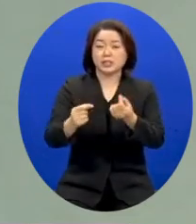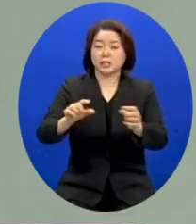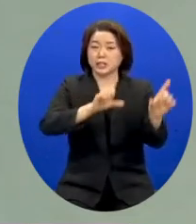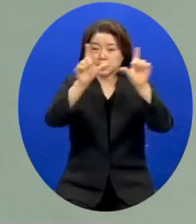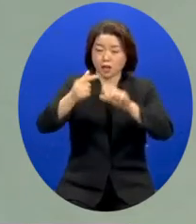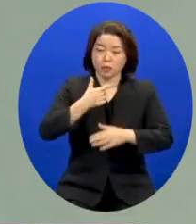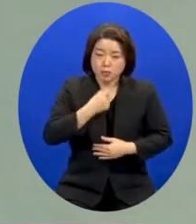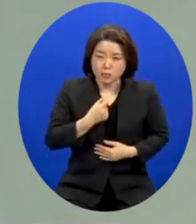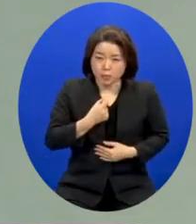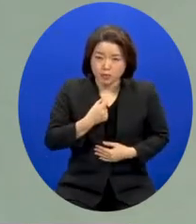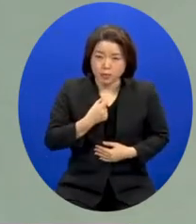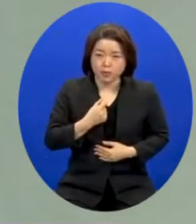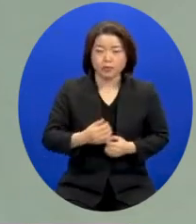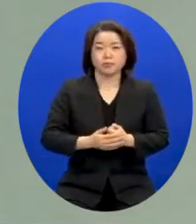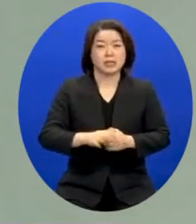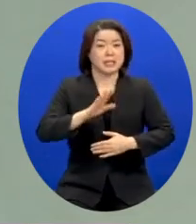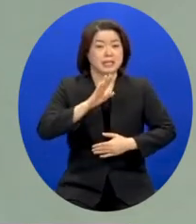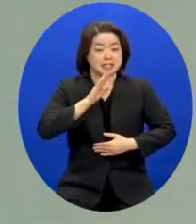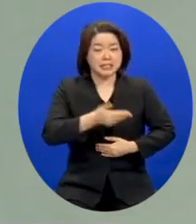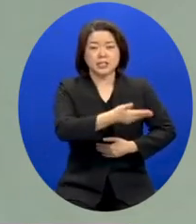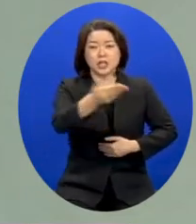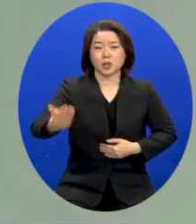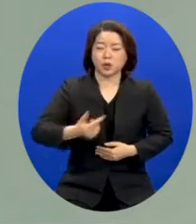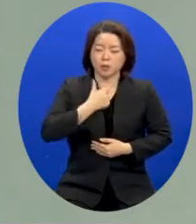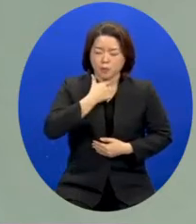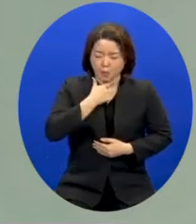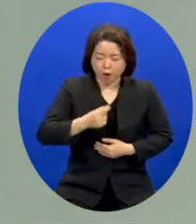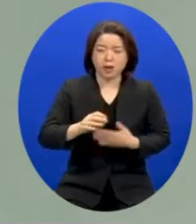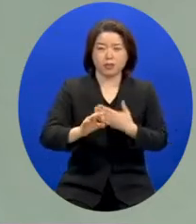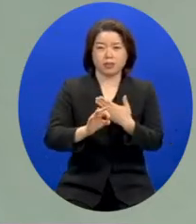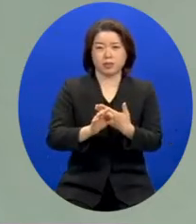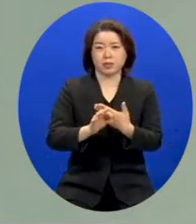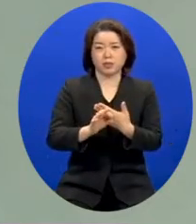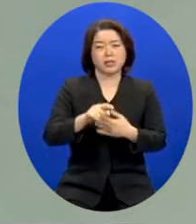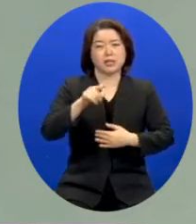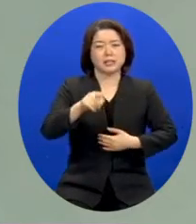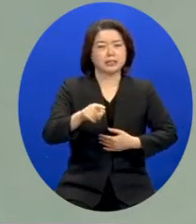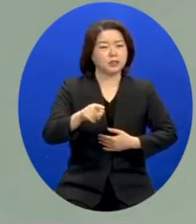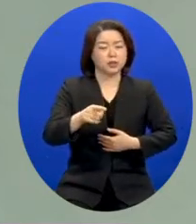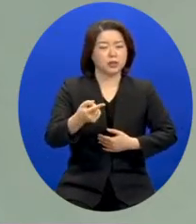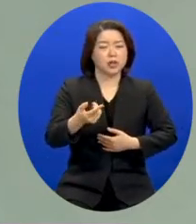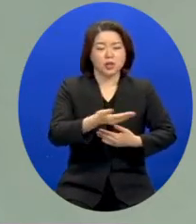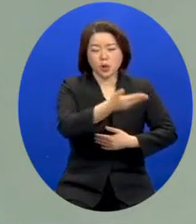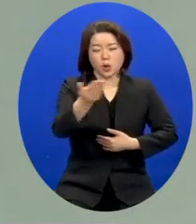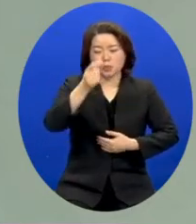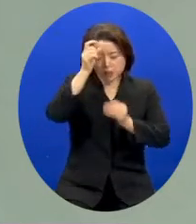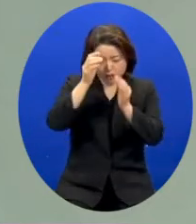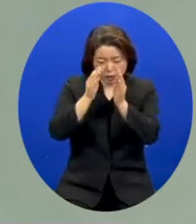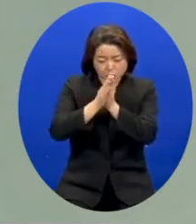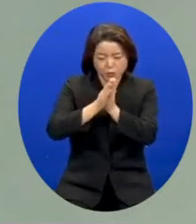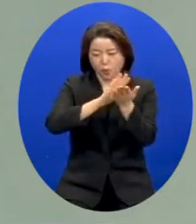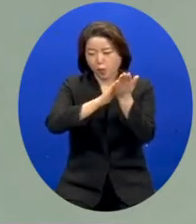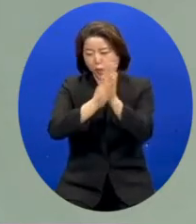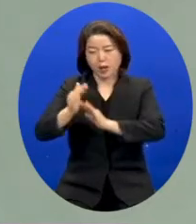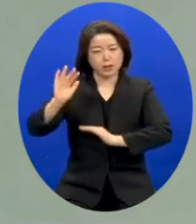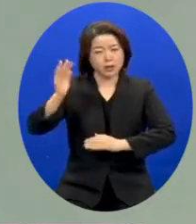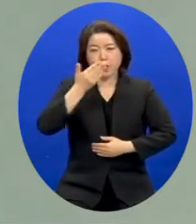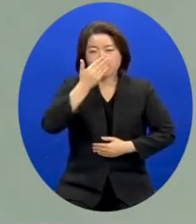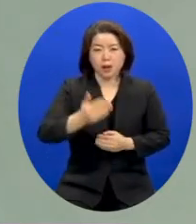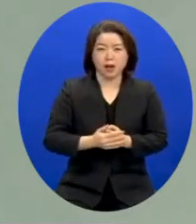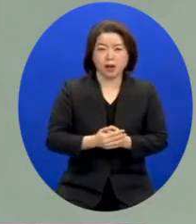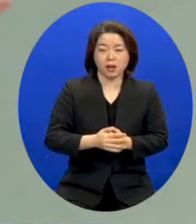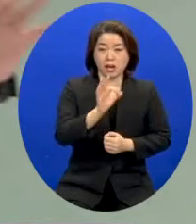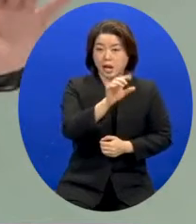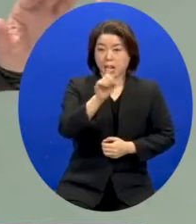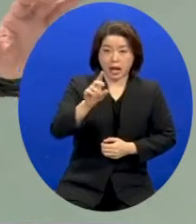말이에요. 진짜 여러분이 그렇게 원한다면 그건 여러분의 기도가 될 거예요. 암에 걸렸을